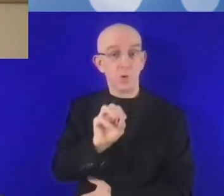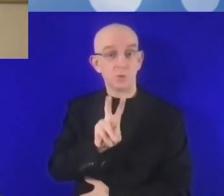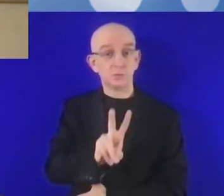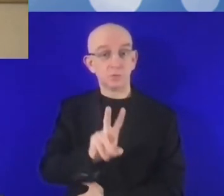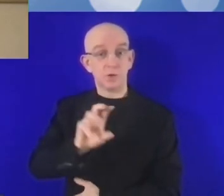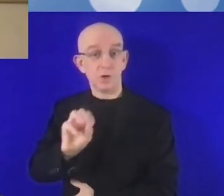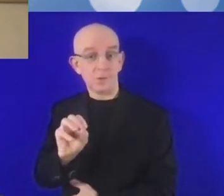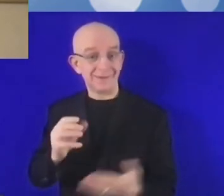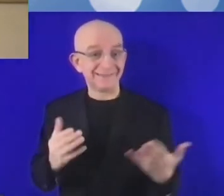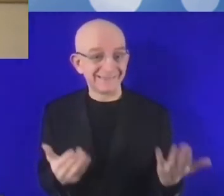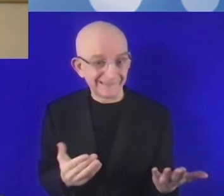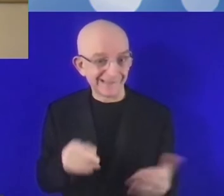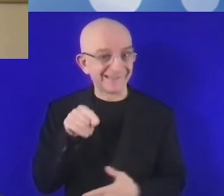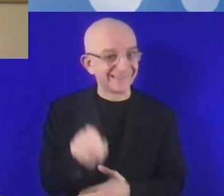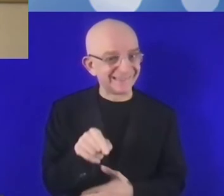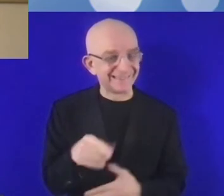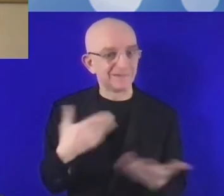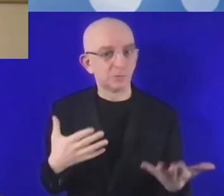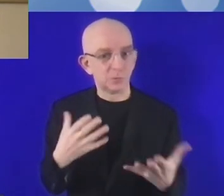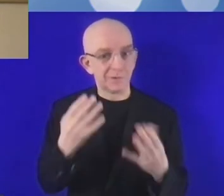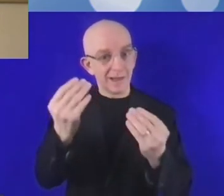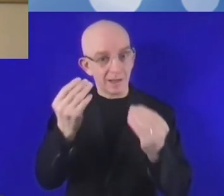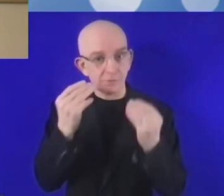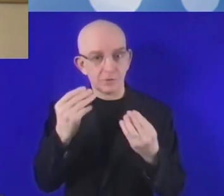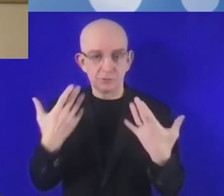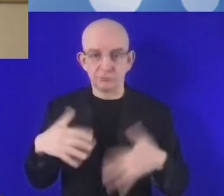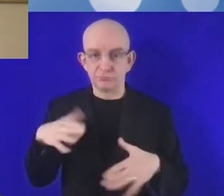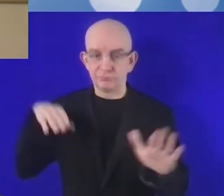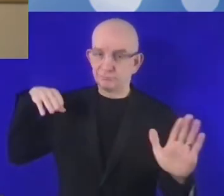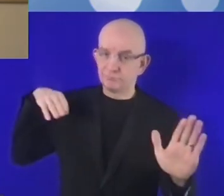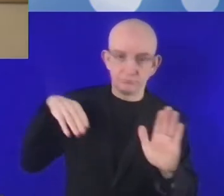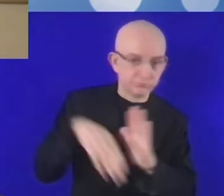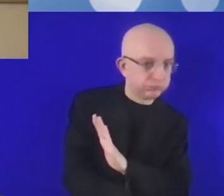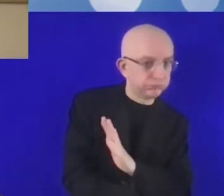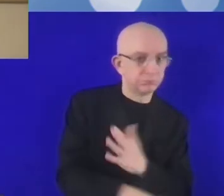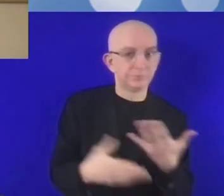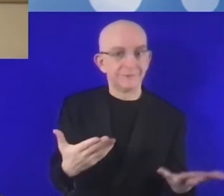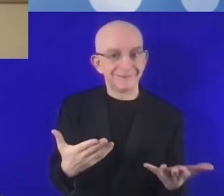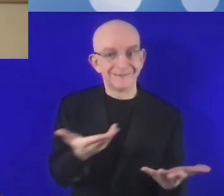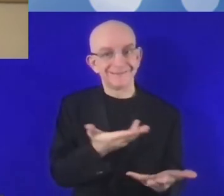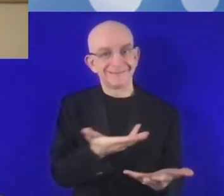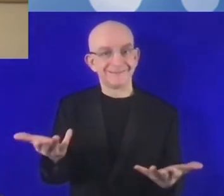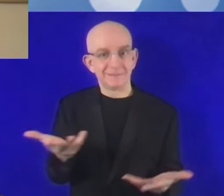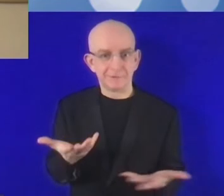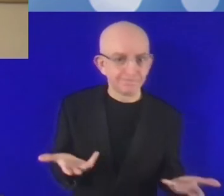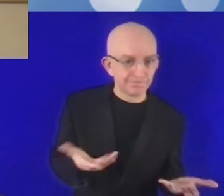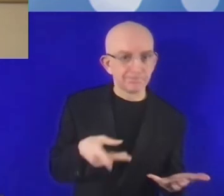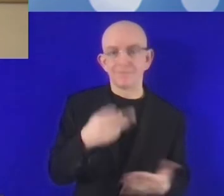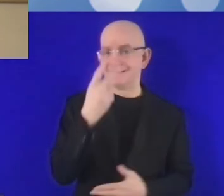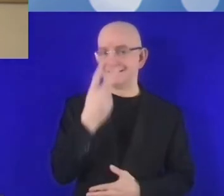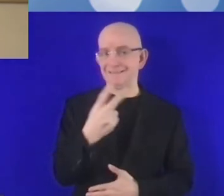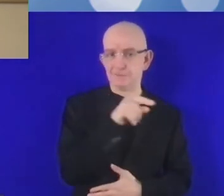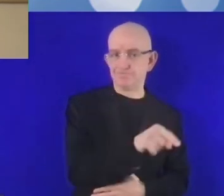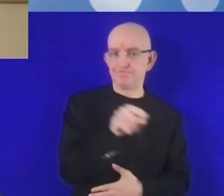outils numériques. Donc on peut dire que, on peut dire quelque part que dans certains pays, c'est une génération perdue. Les enfants ne peuvent